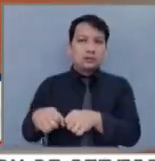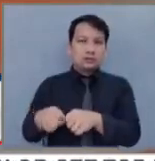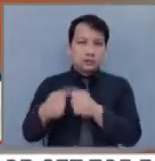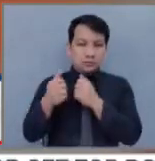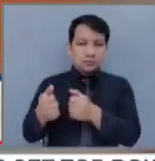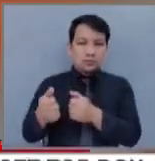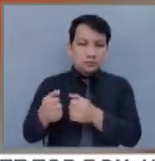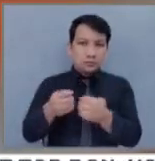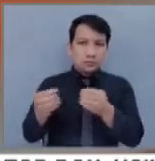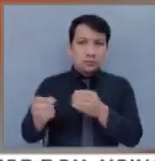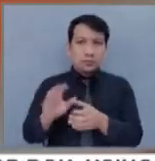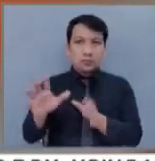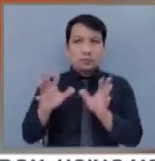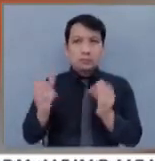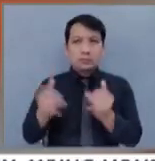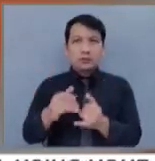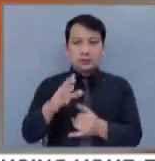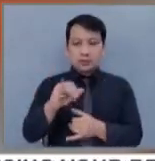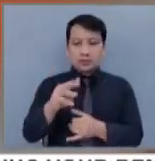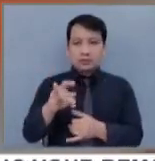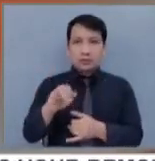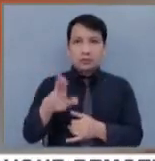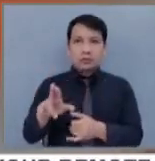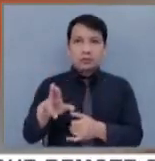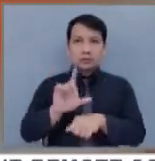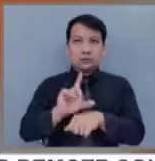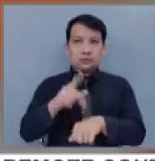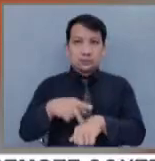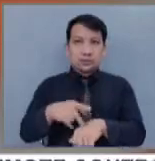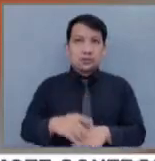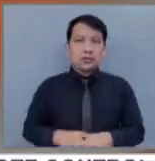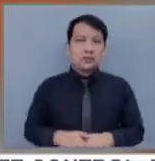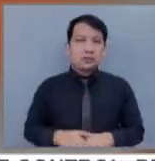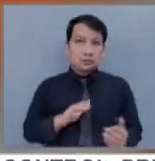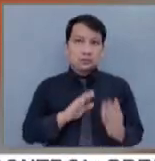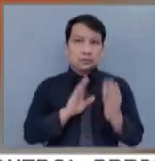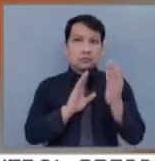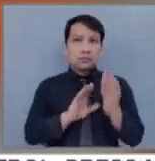operation sa Barangay Casimiro sa Las Piñas City. Nahaharap siya sa kasong murder.